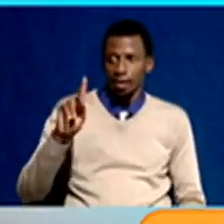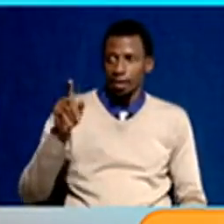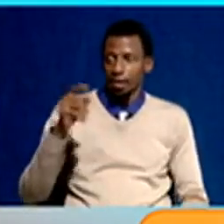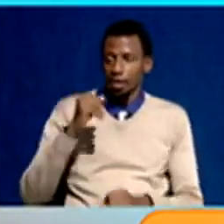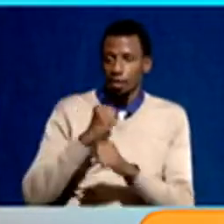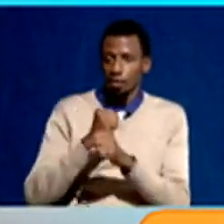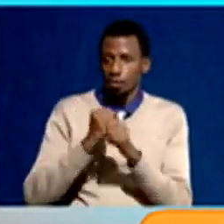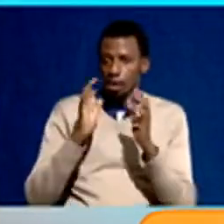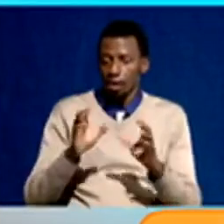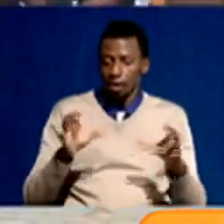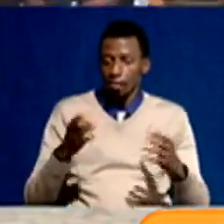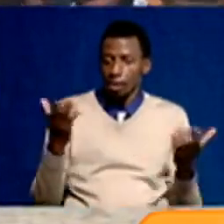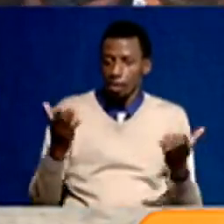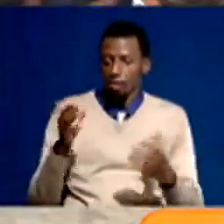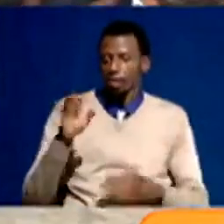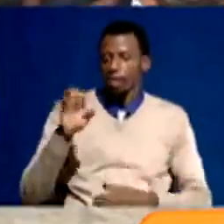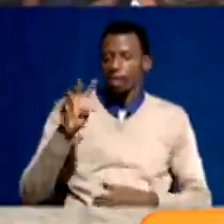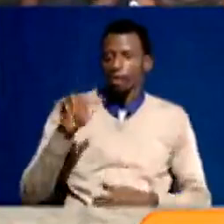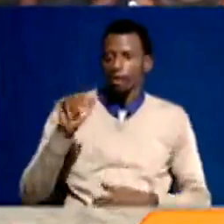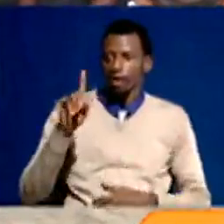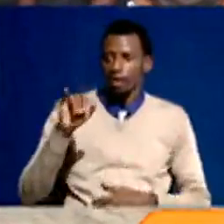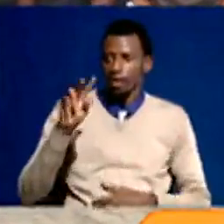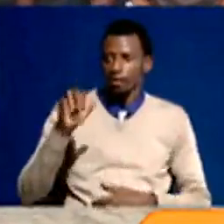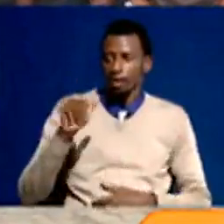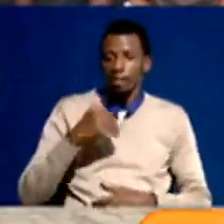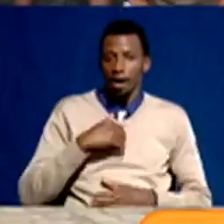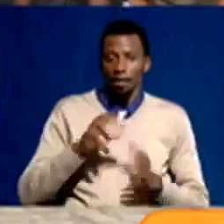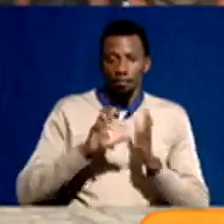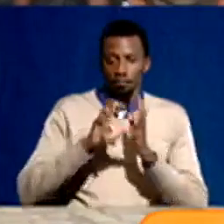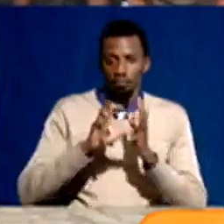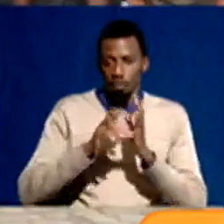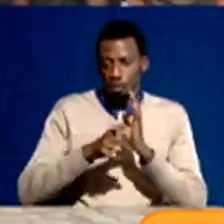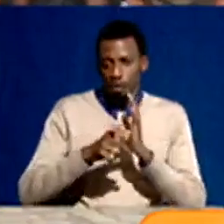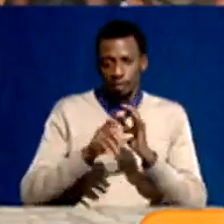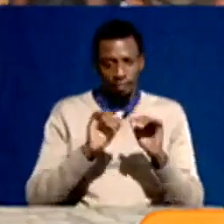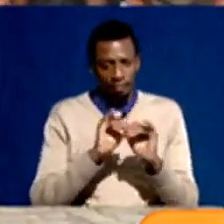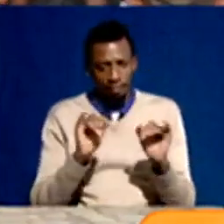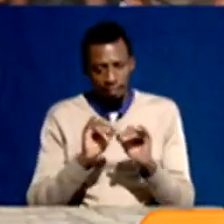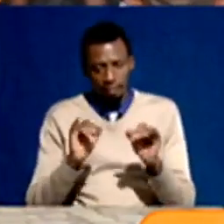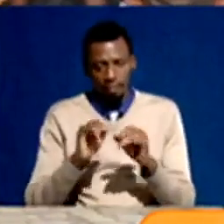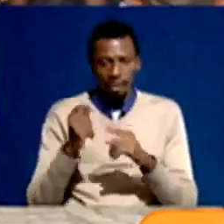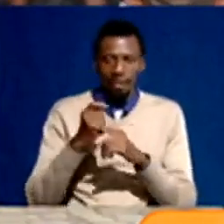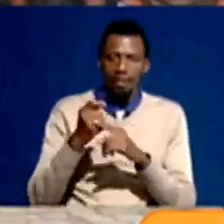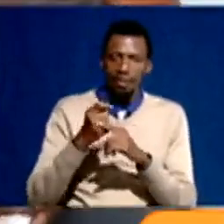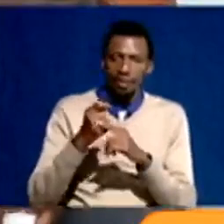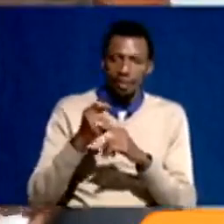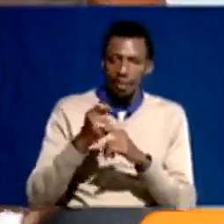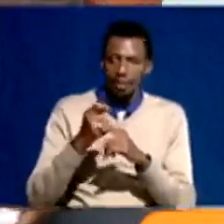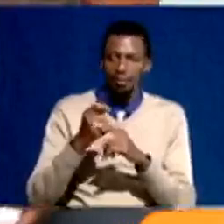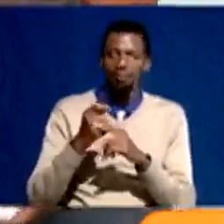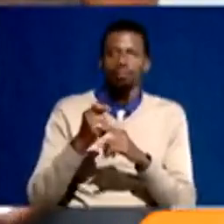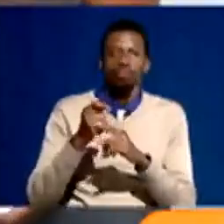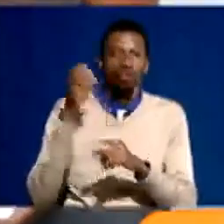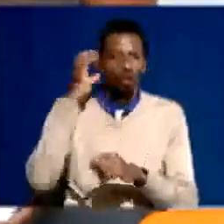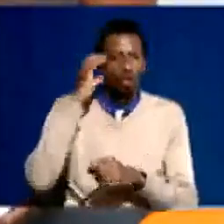wa kampuni ya Everdiva, kampuni iliyopewa kandarasi ya kufanya usafi katika taasisi ya kutoa mafunzo ya ubaharia ya bandari kaunti ya